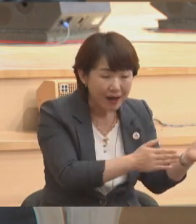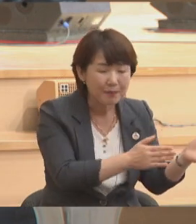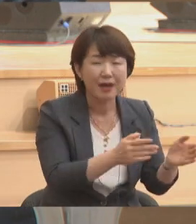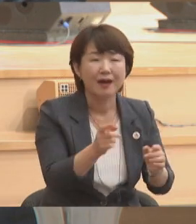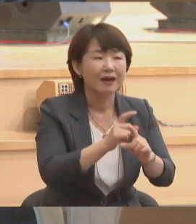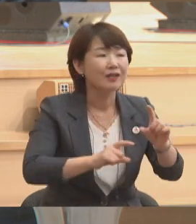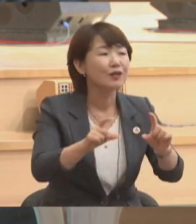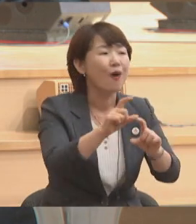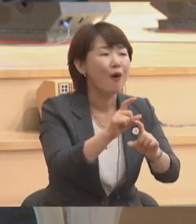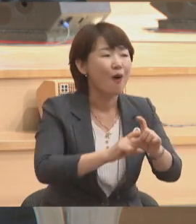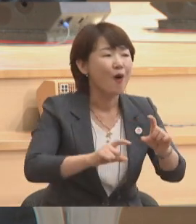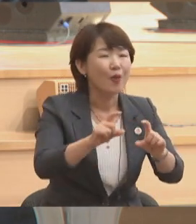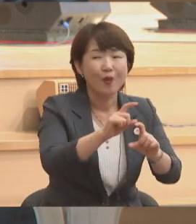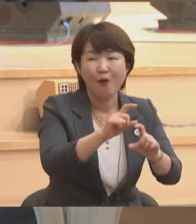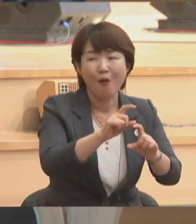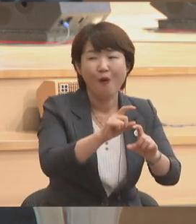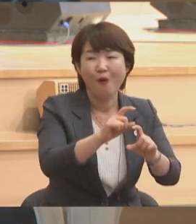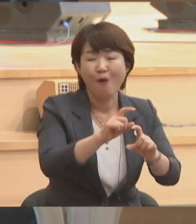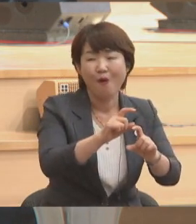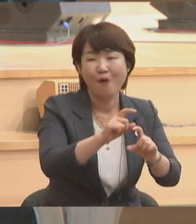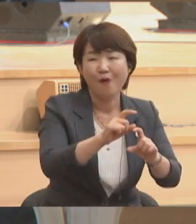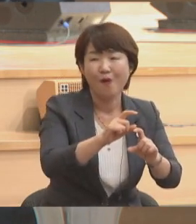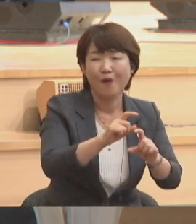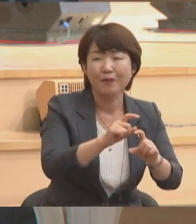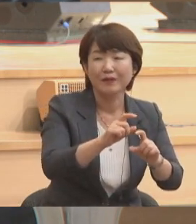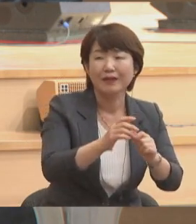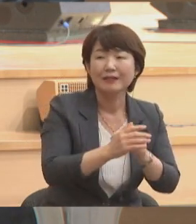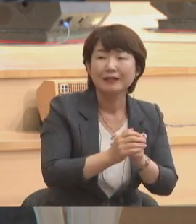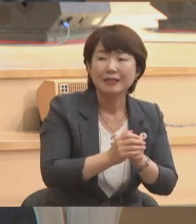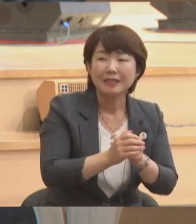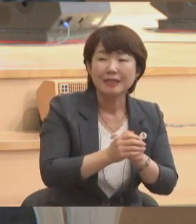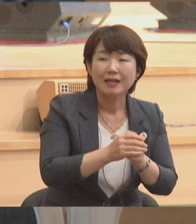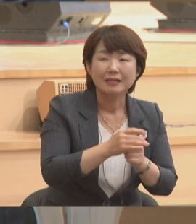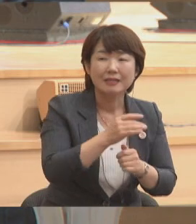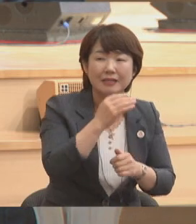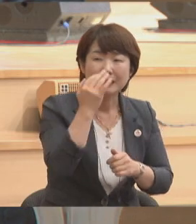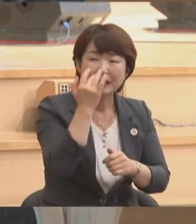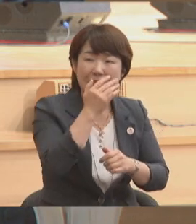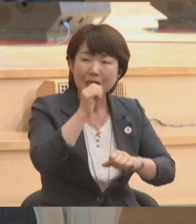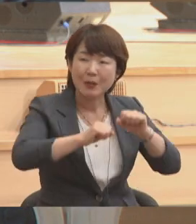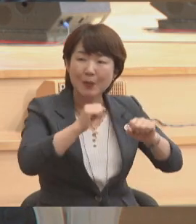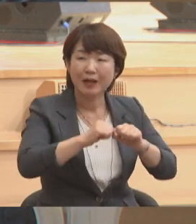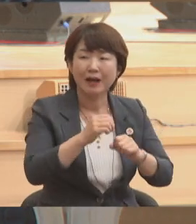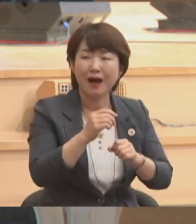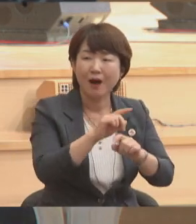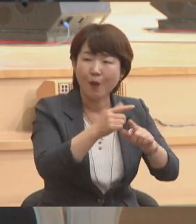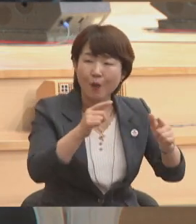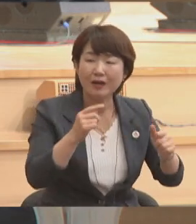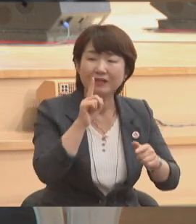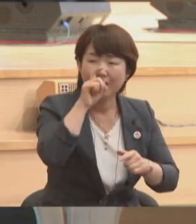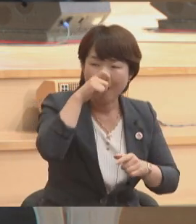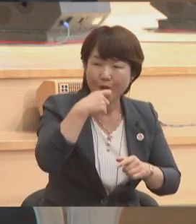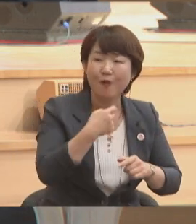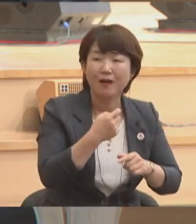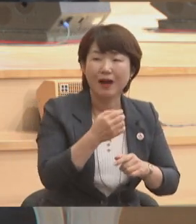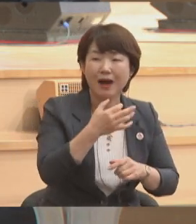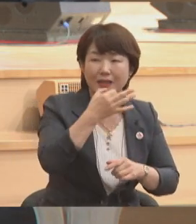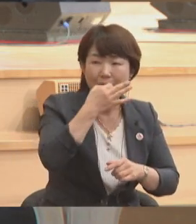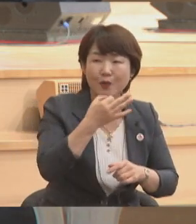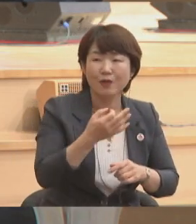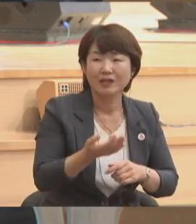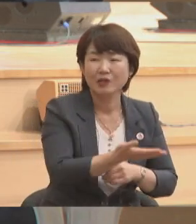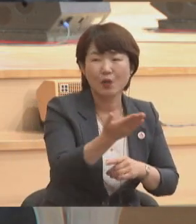3절 또 읽어볼까요? 뭔지 시작. 음행과 온갖 더러운 것과 탐욕은 너희 중에서 그의